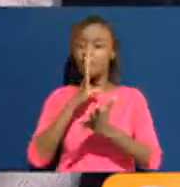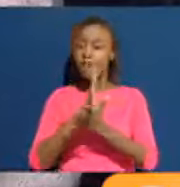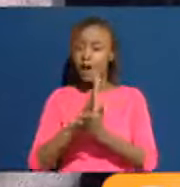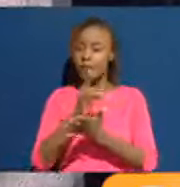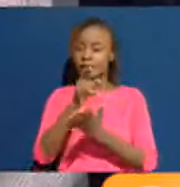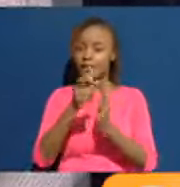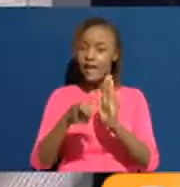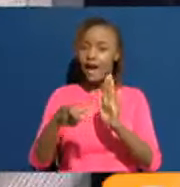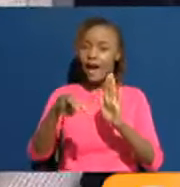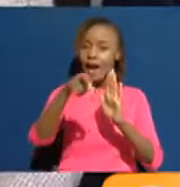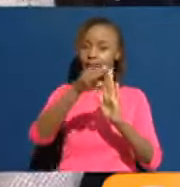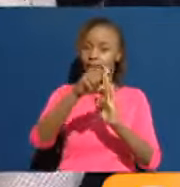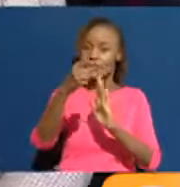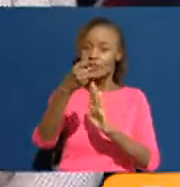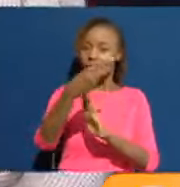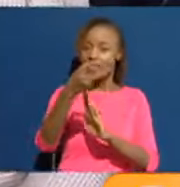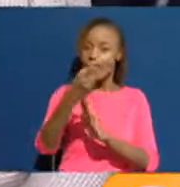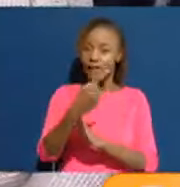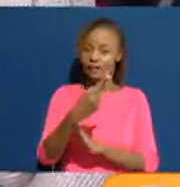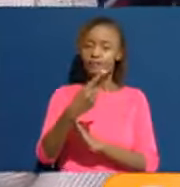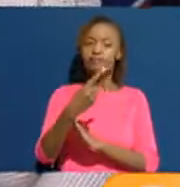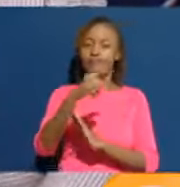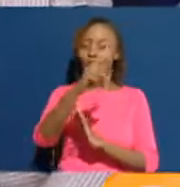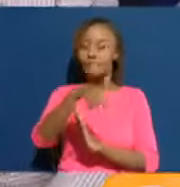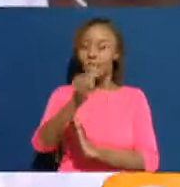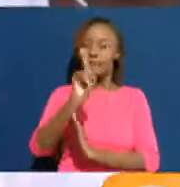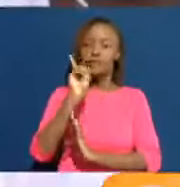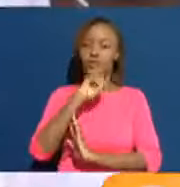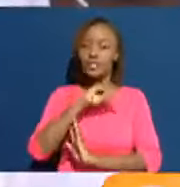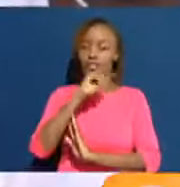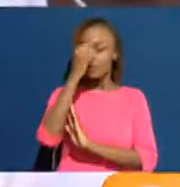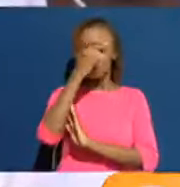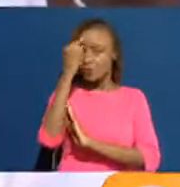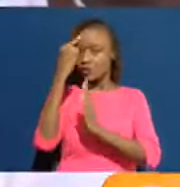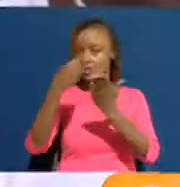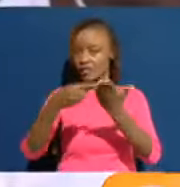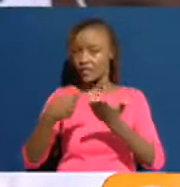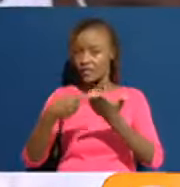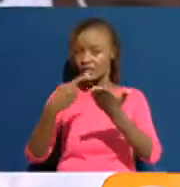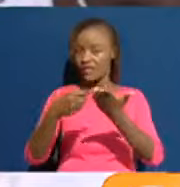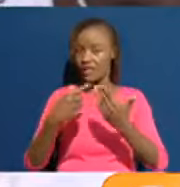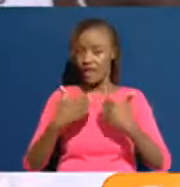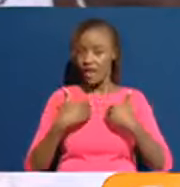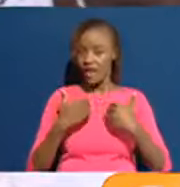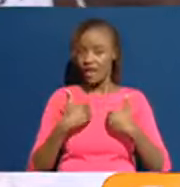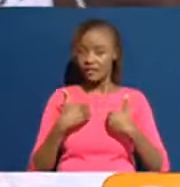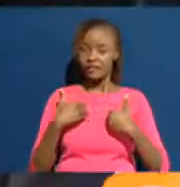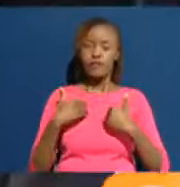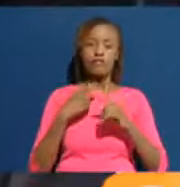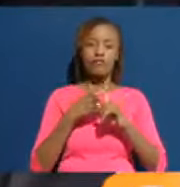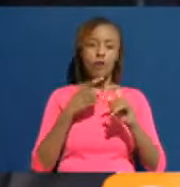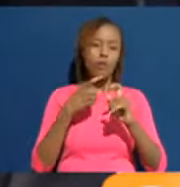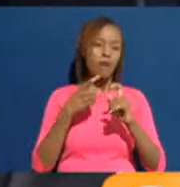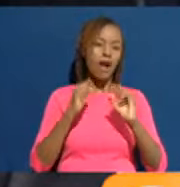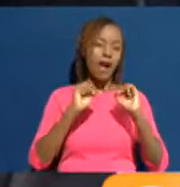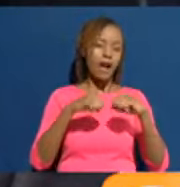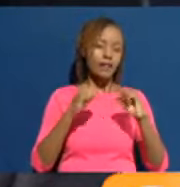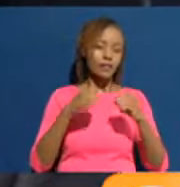nyongeza hiyo iliafikiwa baada ya marejeleo ya mkataba wa utendakazi wa mwaka 2021 hadi